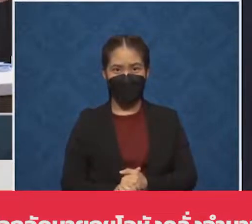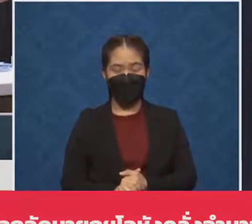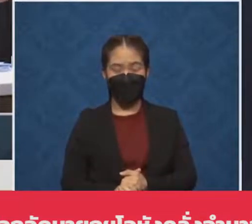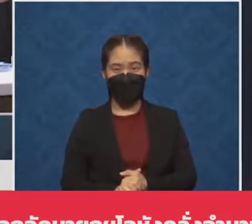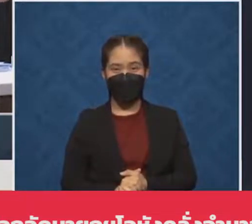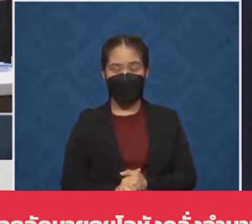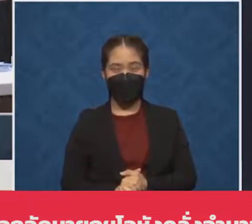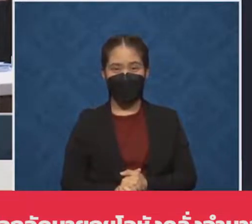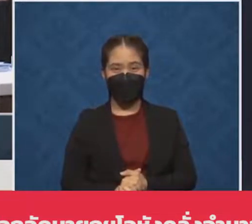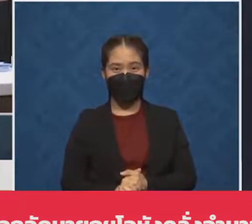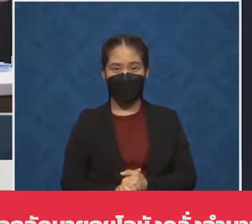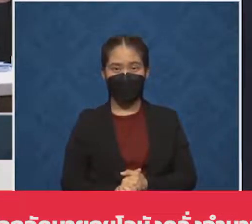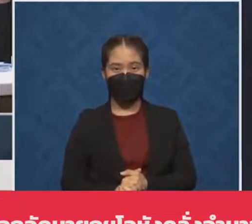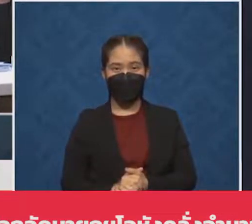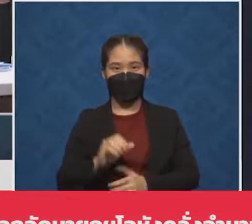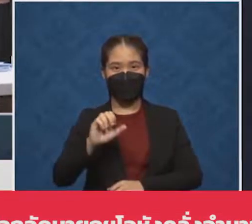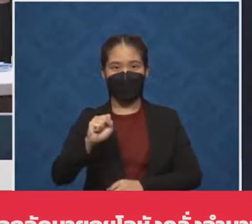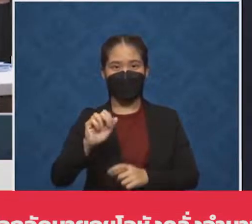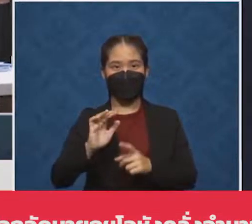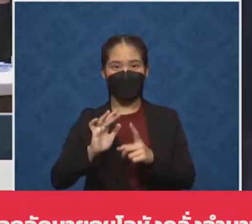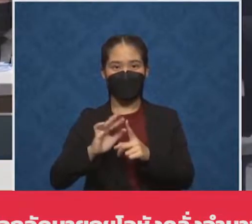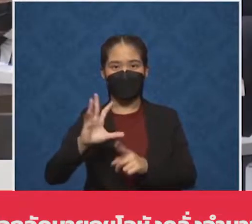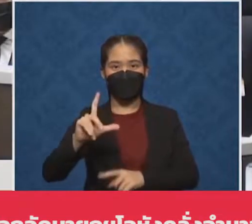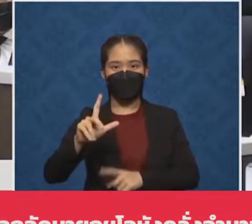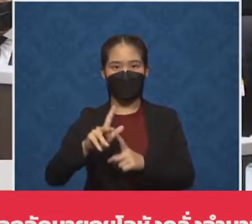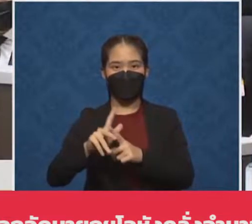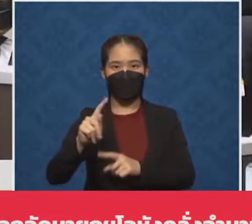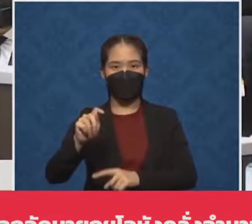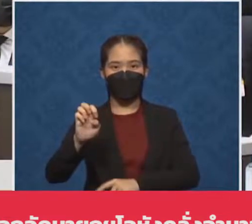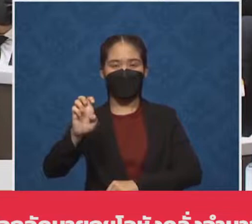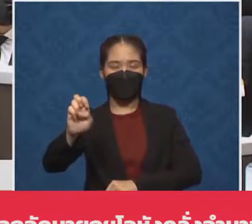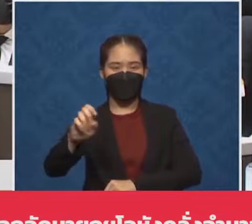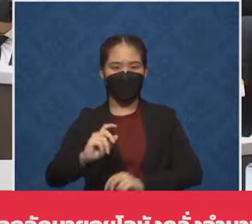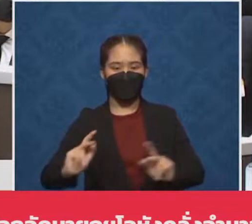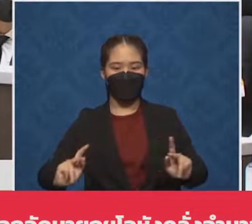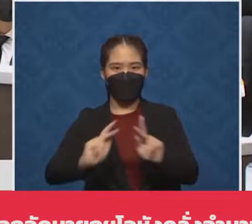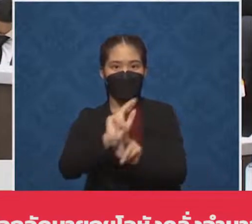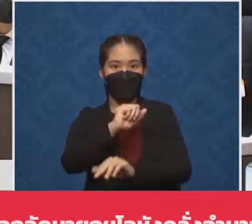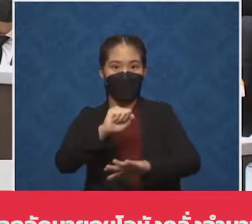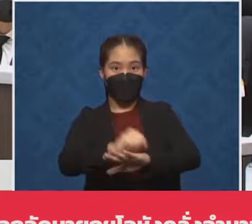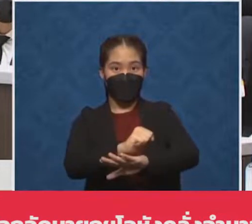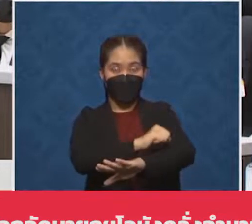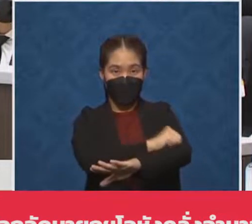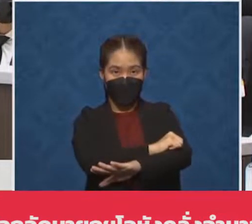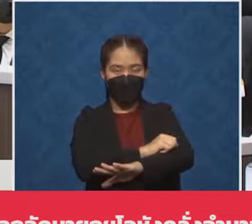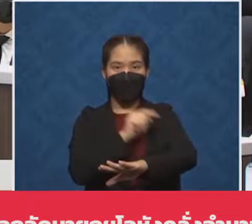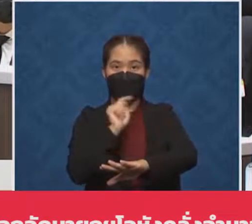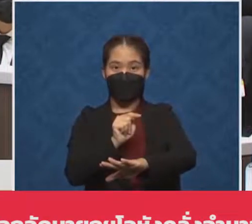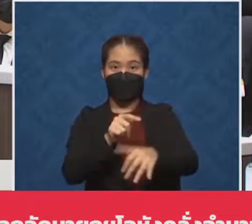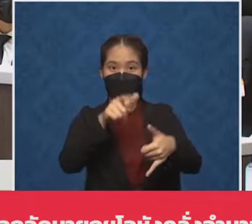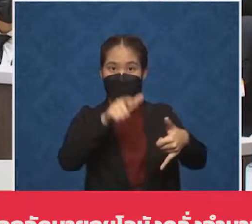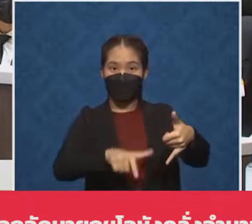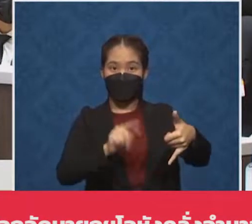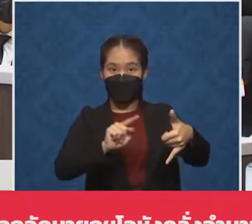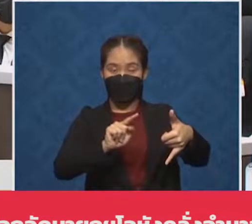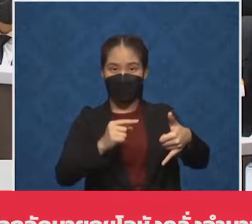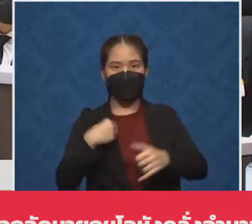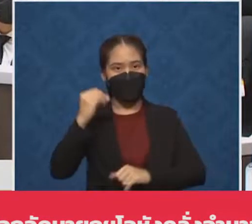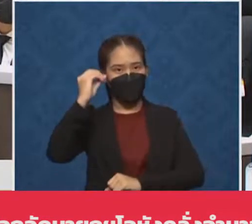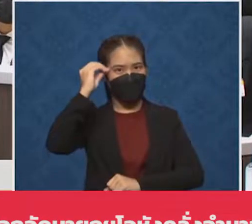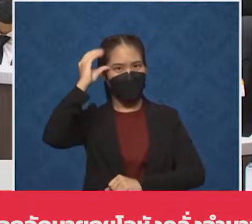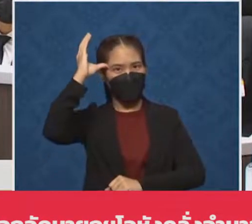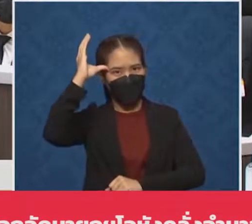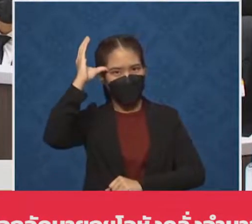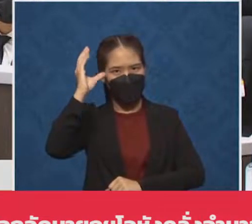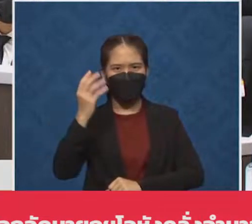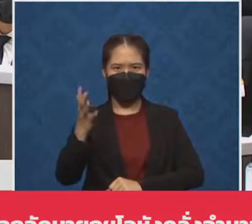ได้ผู้นำรวบอำนาจและบริหารเก่งคนเดียวขาดก็รู้ความสนใจรับฟังเสียงประชาชนทำให้การจัดการของพล